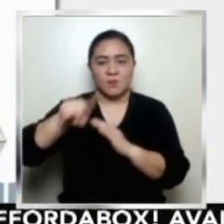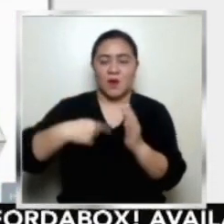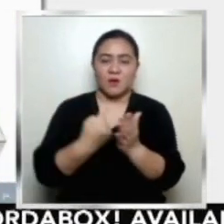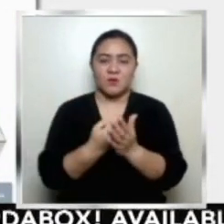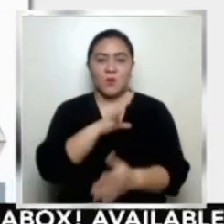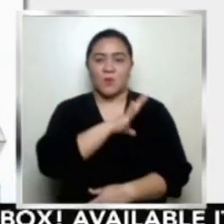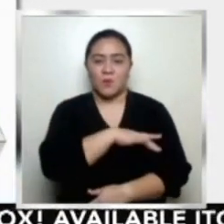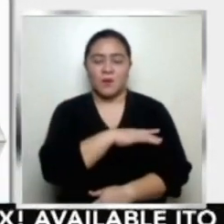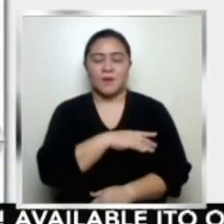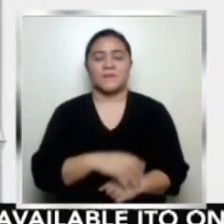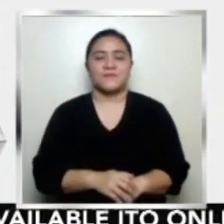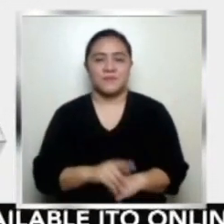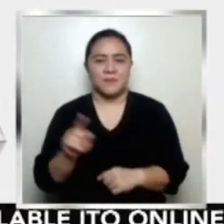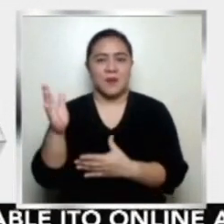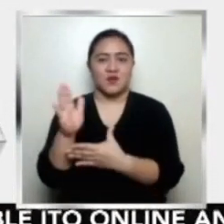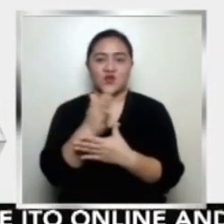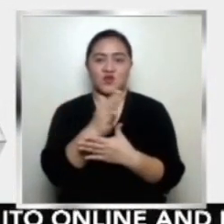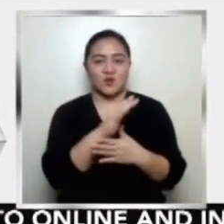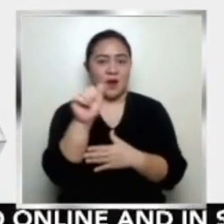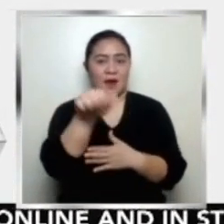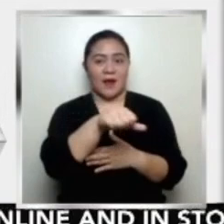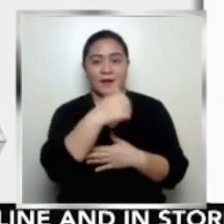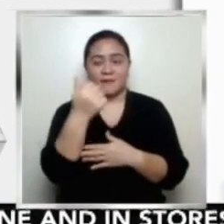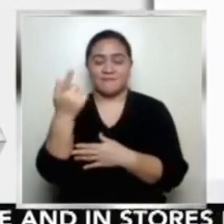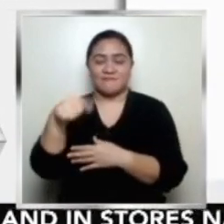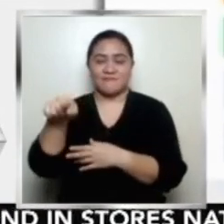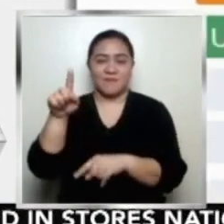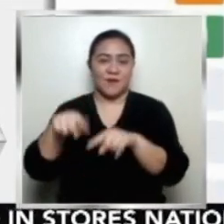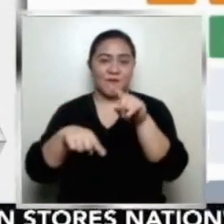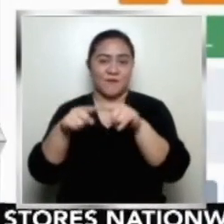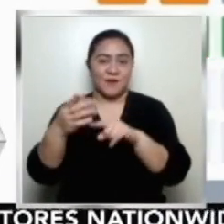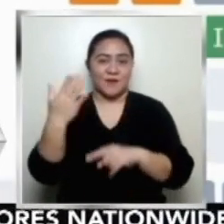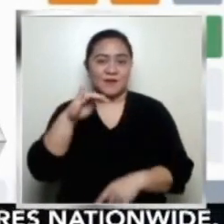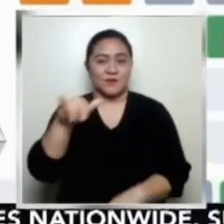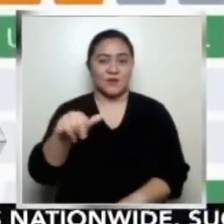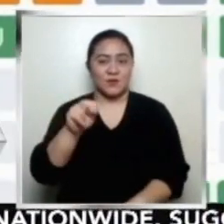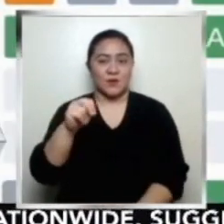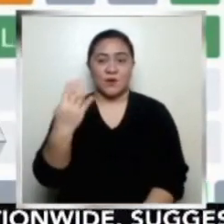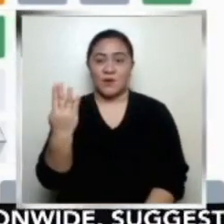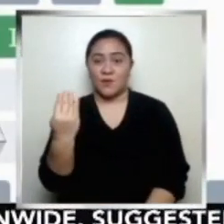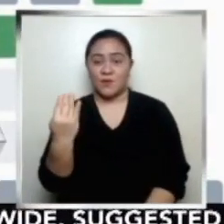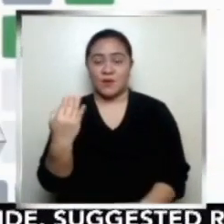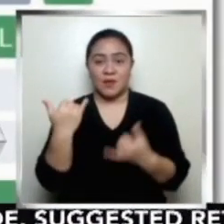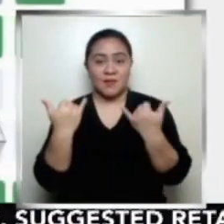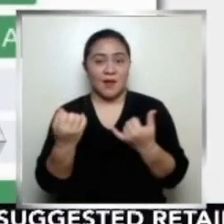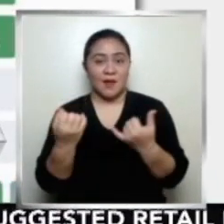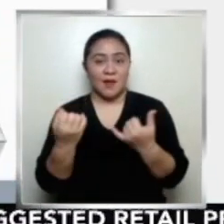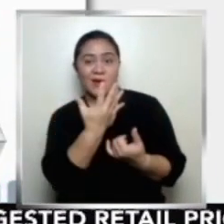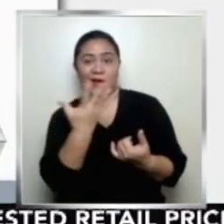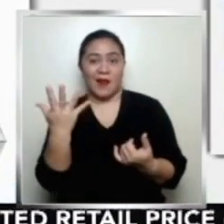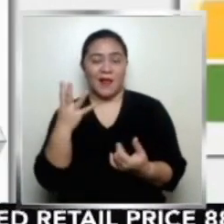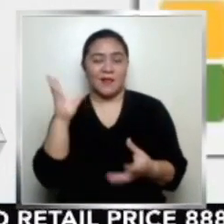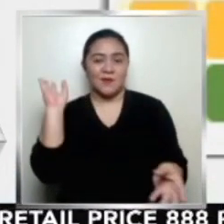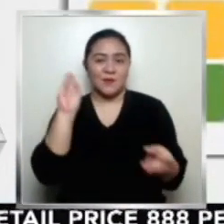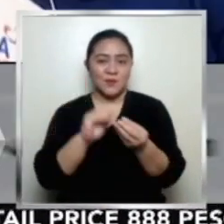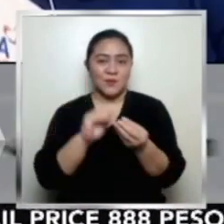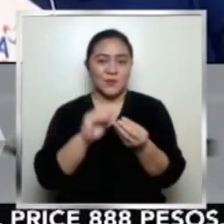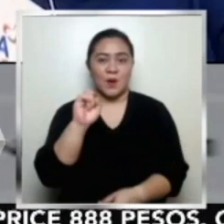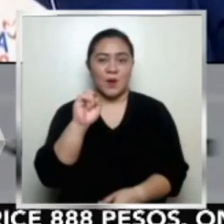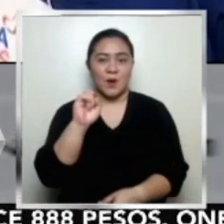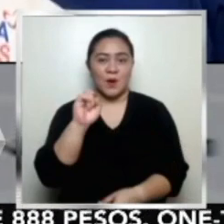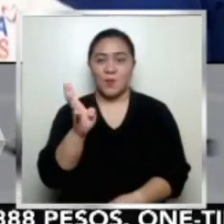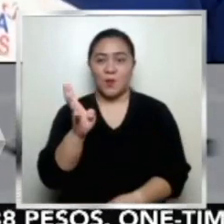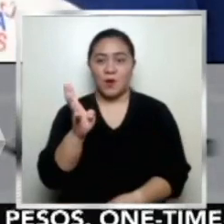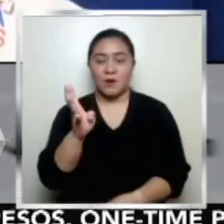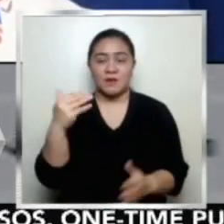mga kaibigan ang laro noong January 14, umaabot na raw sa 140,000 ang users ng salto.